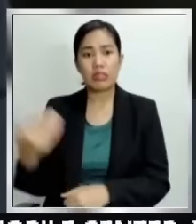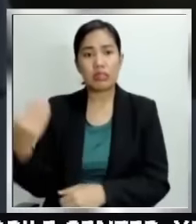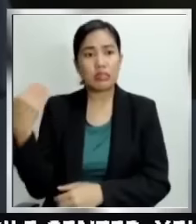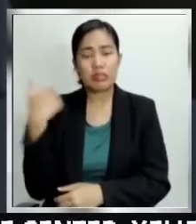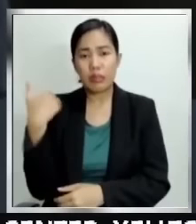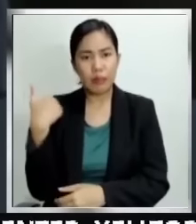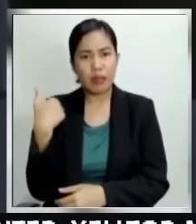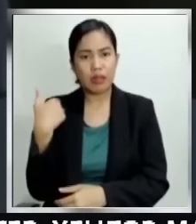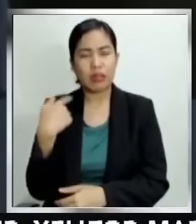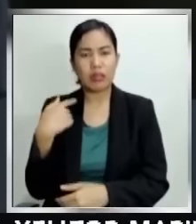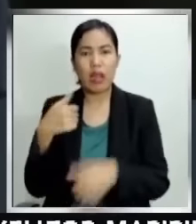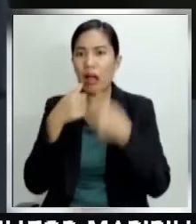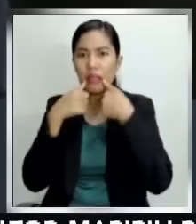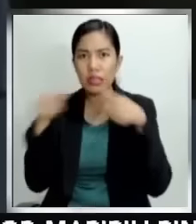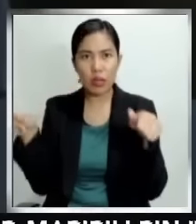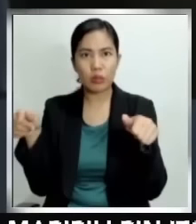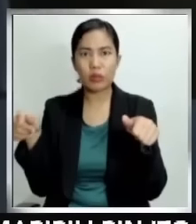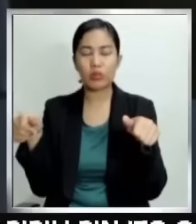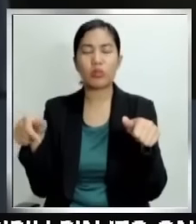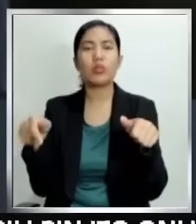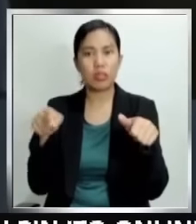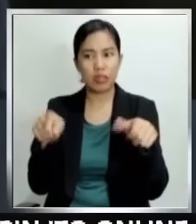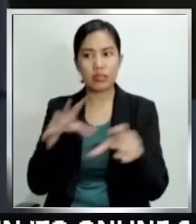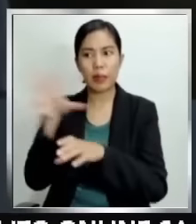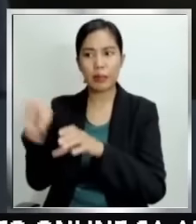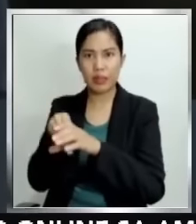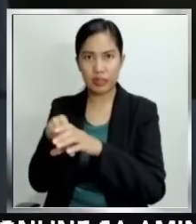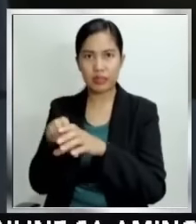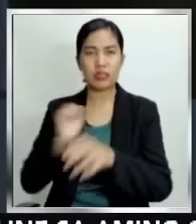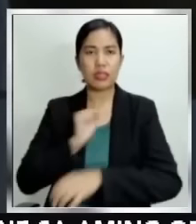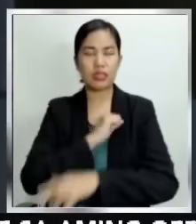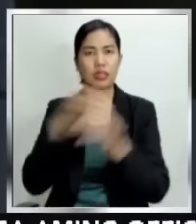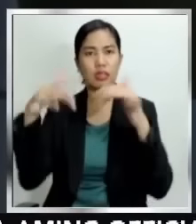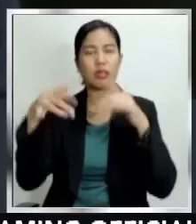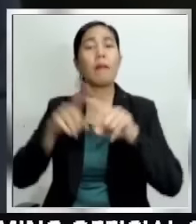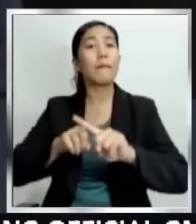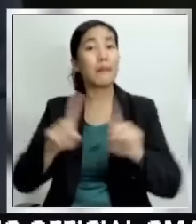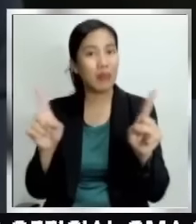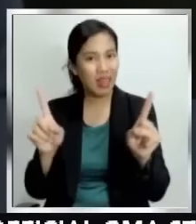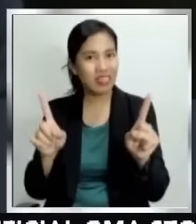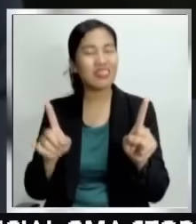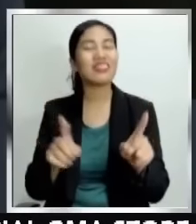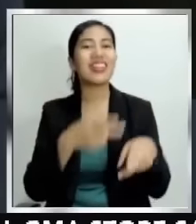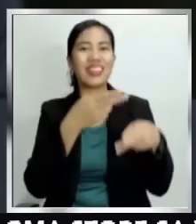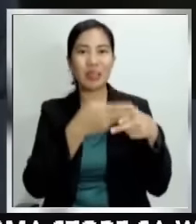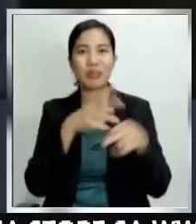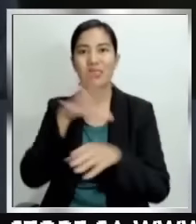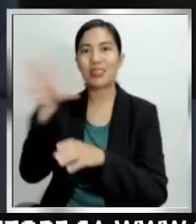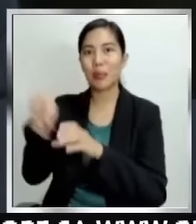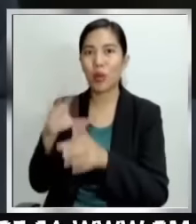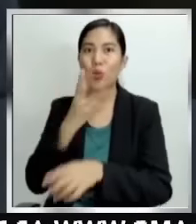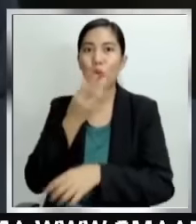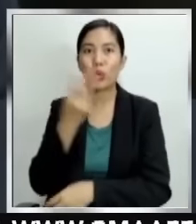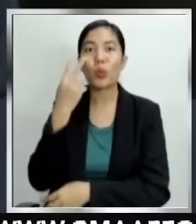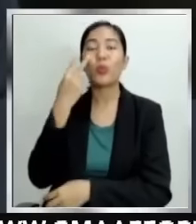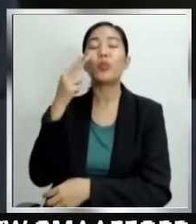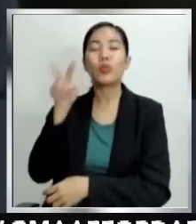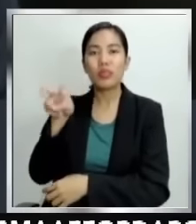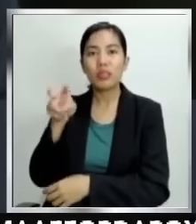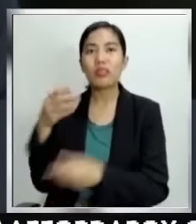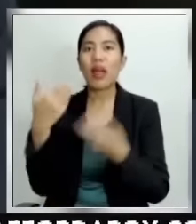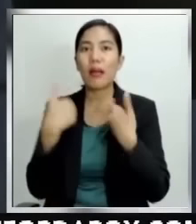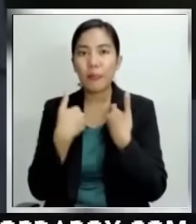yung kanyang pangalan, kumbaga siya yung isa sa mga nakasaksi doon. At bukod pa ho sa kanya, meron pang nakuhang